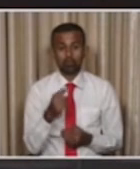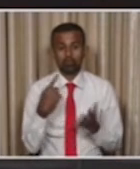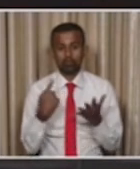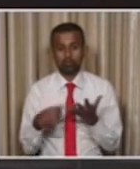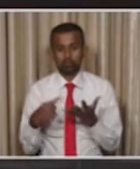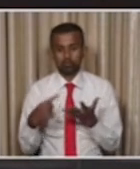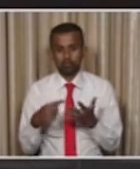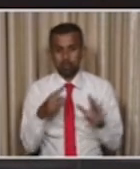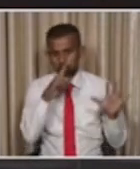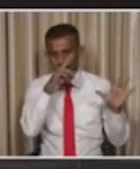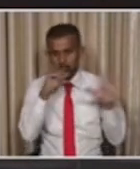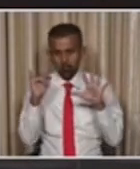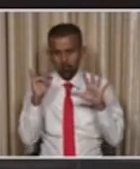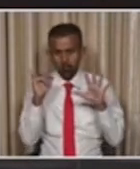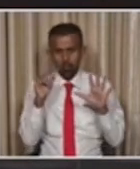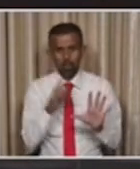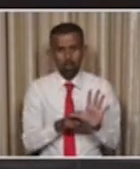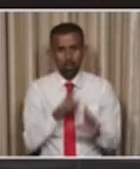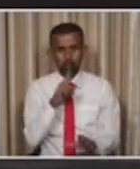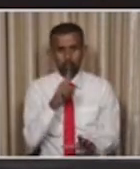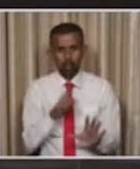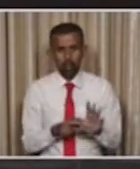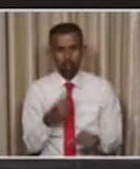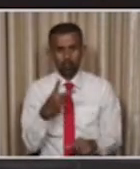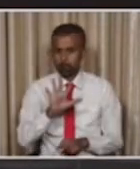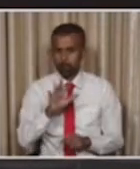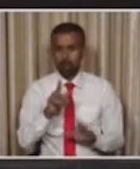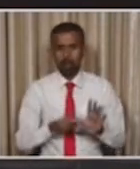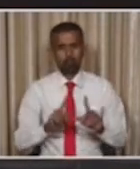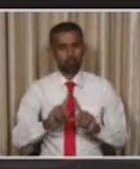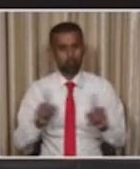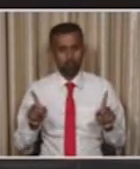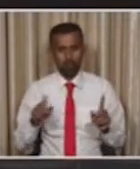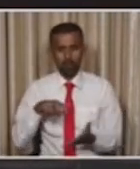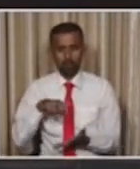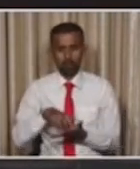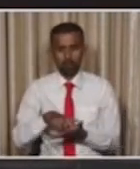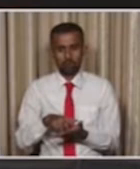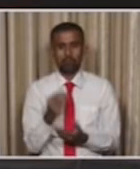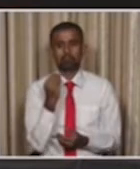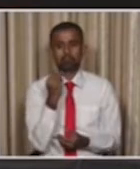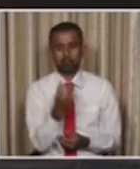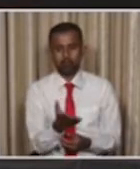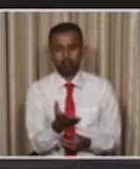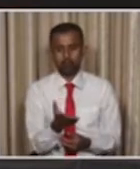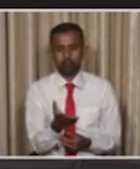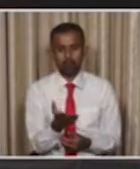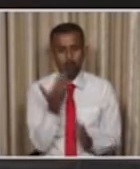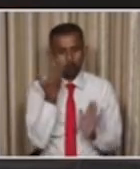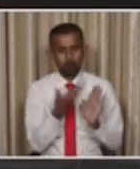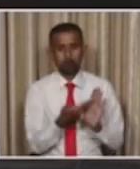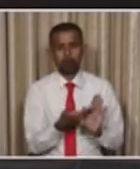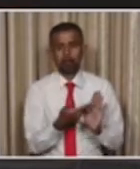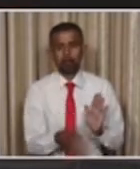කියන්නේ මාස 6 අවුරුද්දේ අවුරුදු 2 5 10 වීසා ඉෂූ කරන එක. අපි ඒකෙනුත් පෙන්නලා දීලා